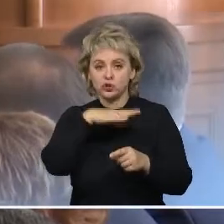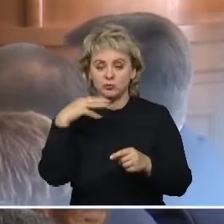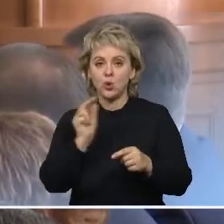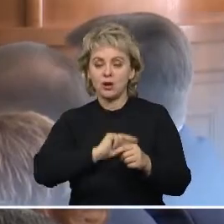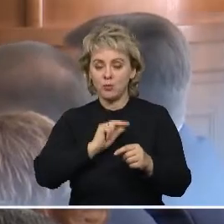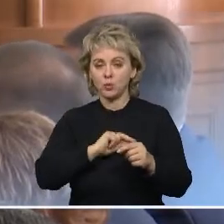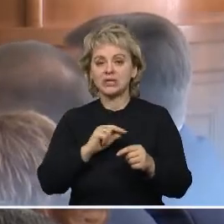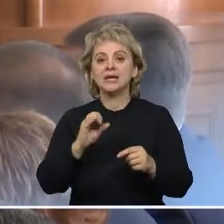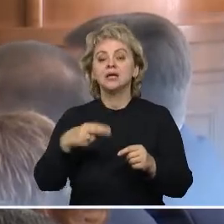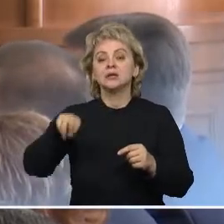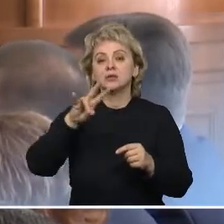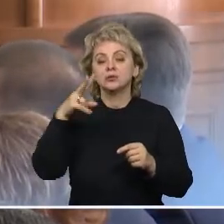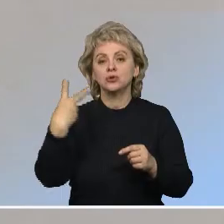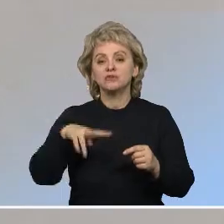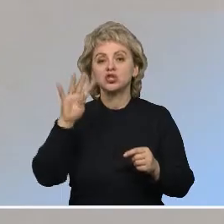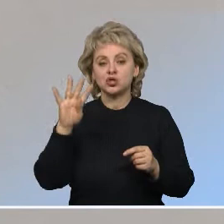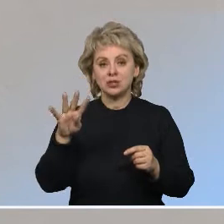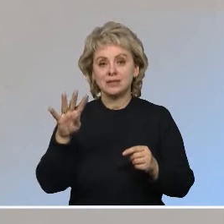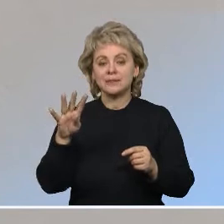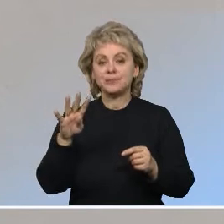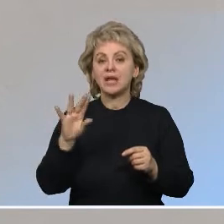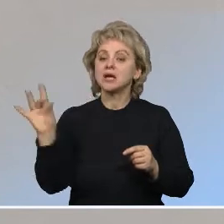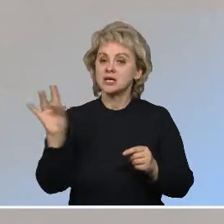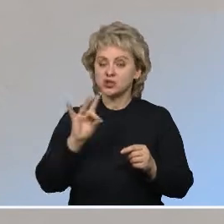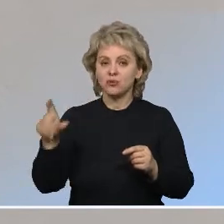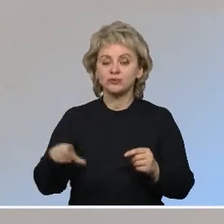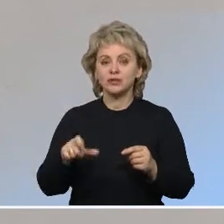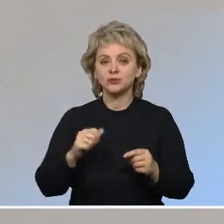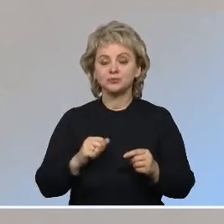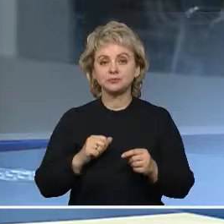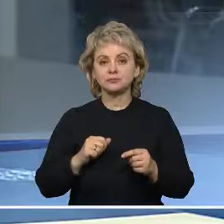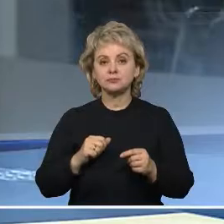работы. Иван Поликин, Руслан Хамчиев, Дон-24, Ростов-на-Дону.